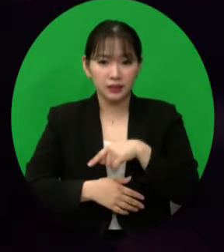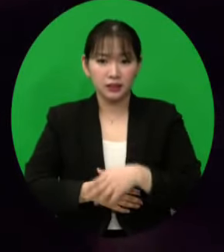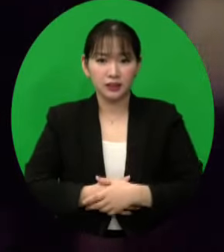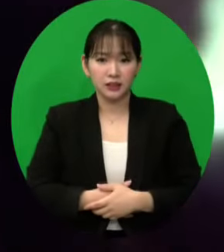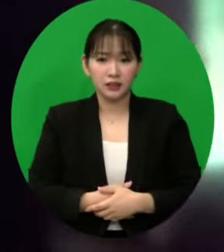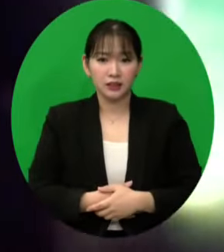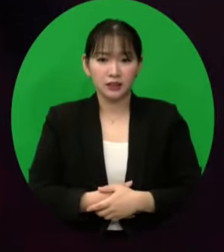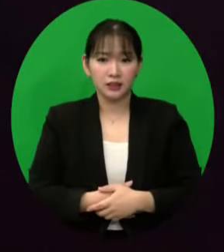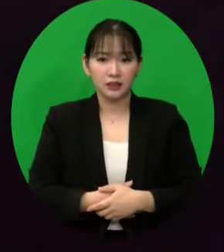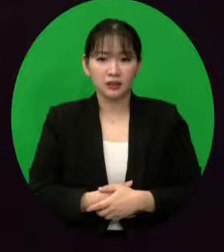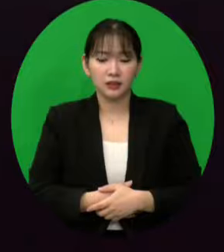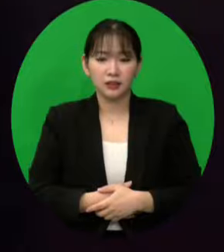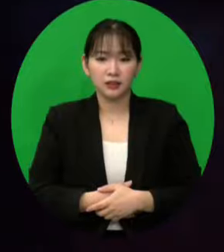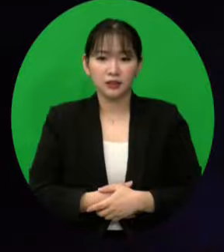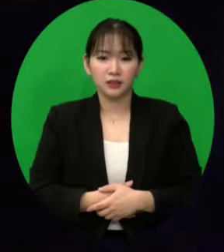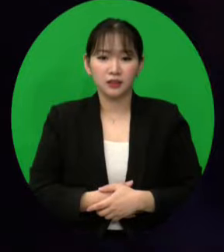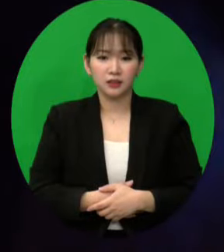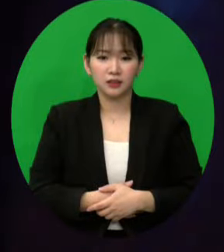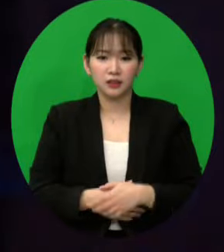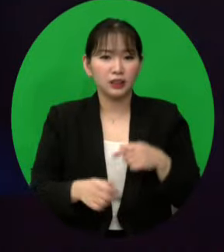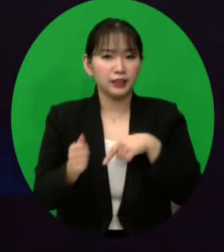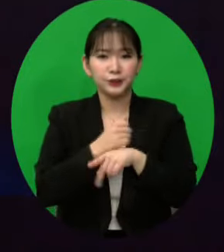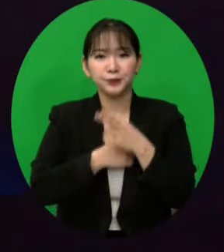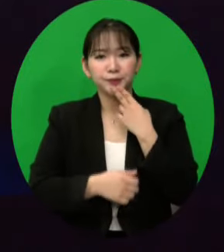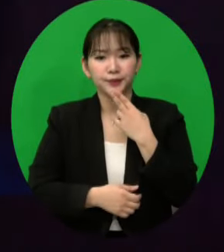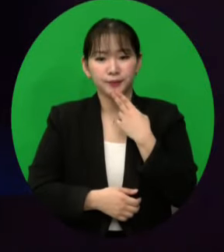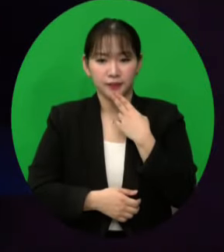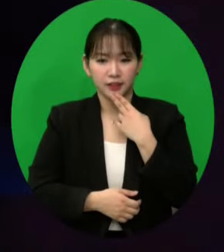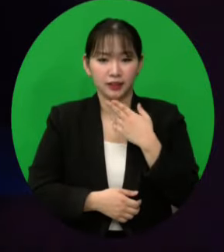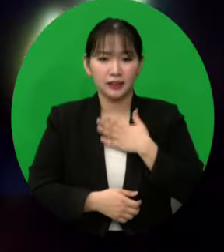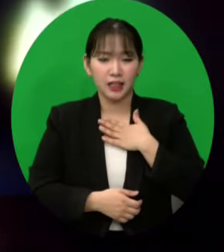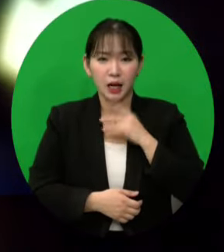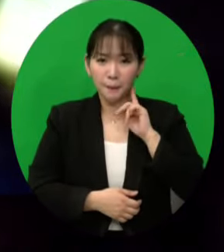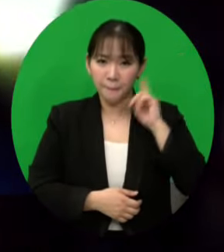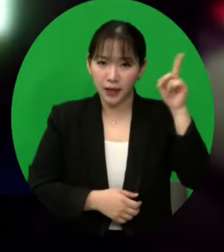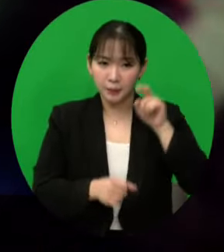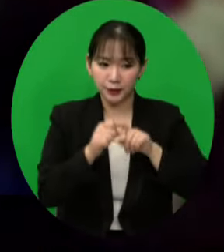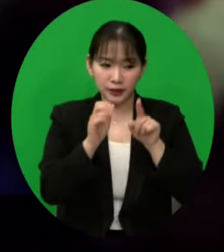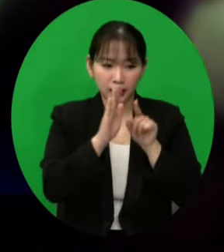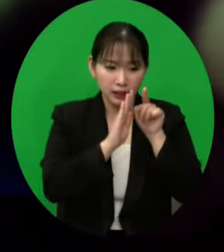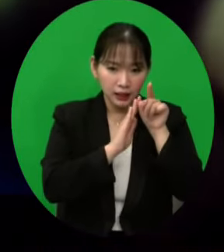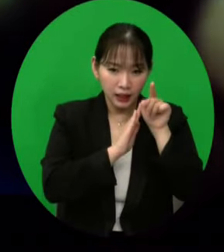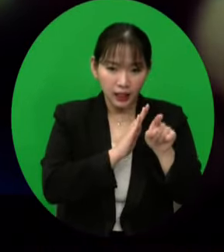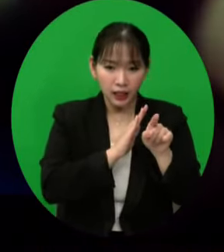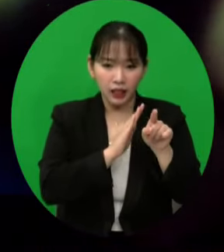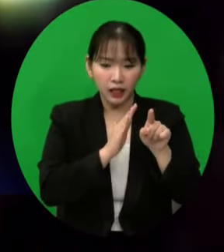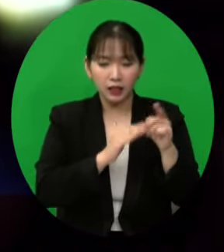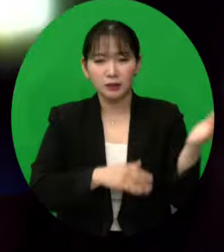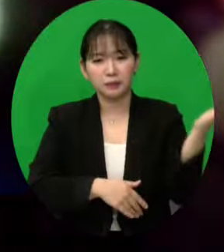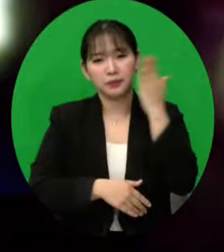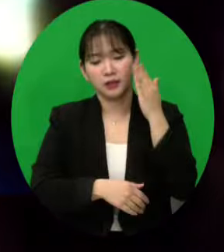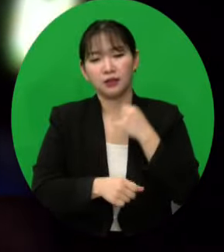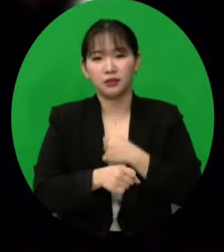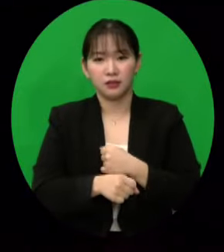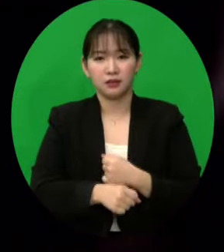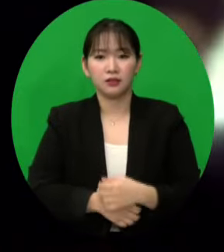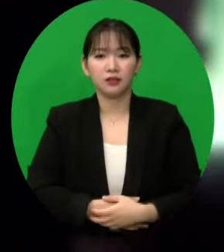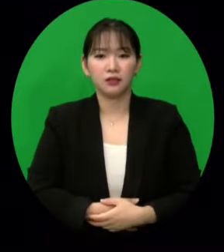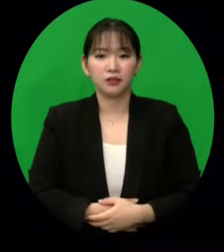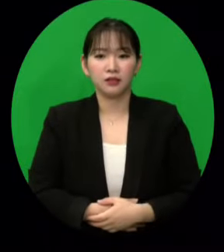인정할게요. 아니요, 이유는 따로 없었습니다. 제가 파악하려고 다가갔었는데 이렇게 한대 맞은